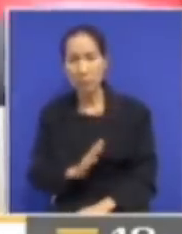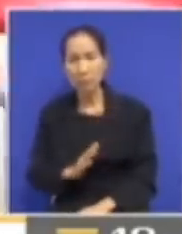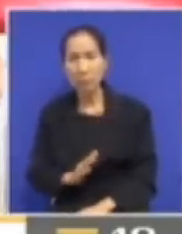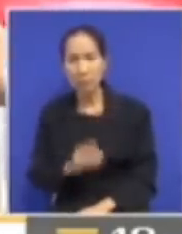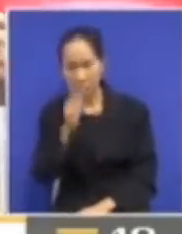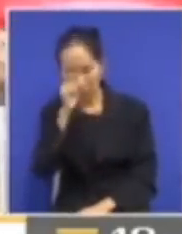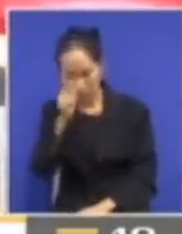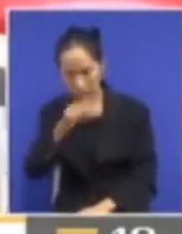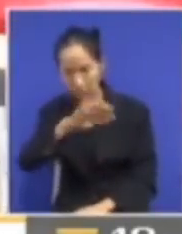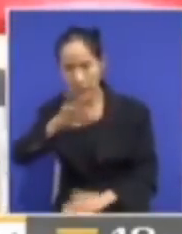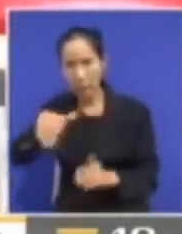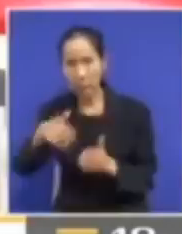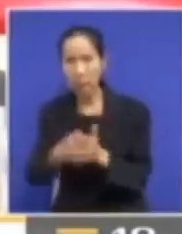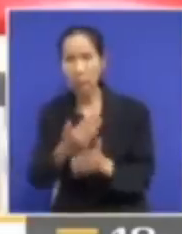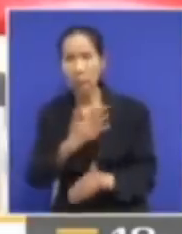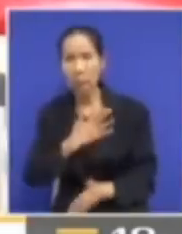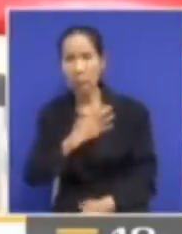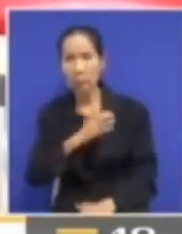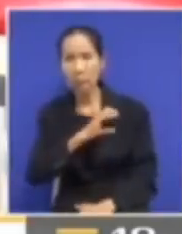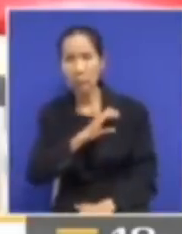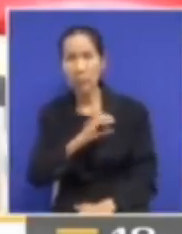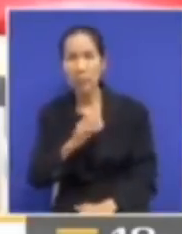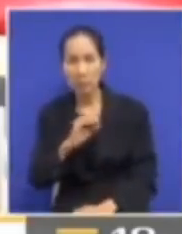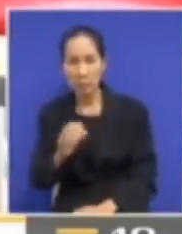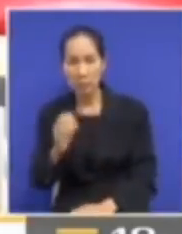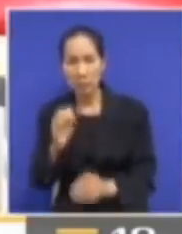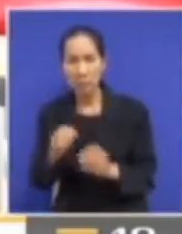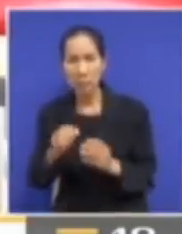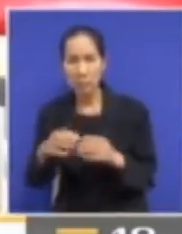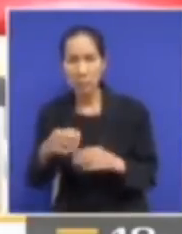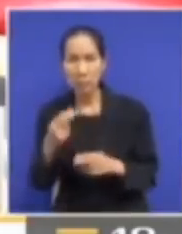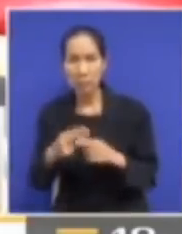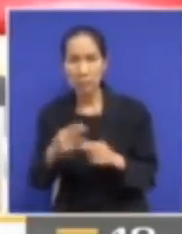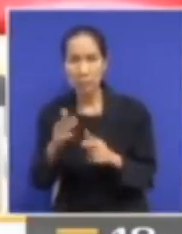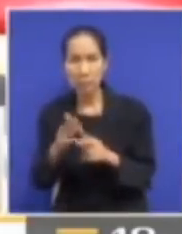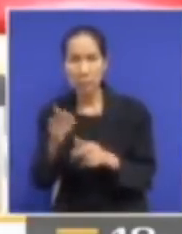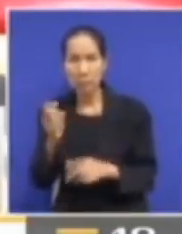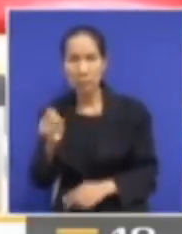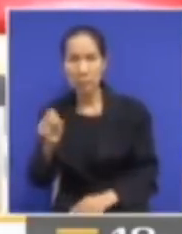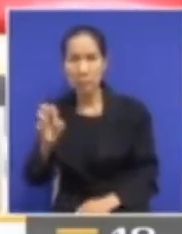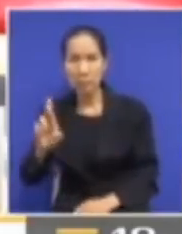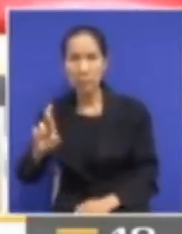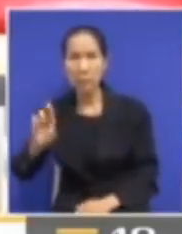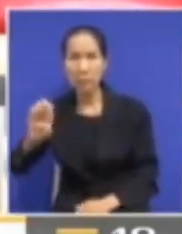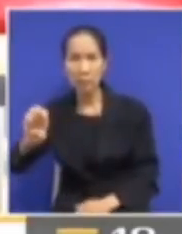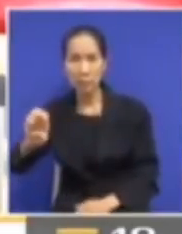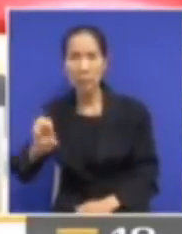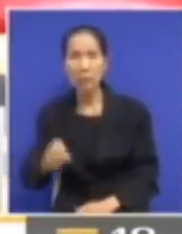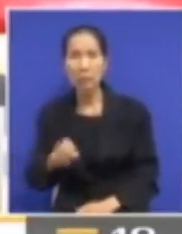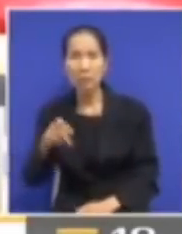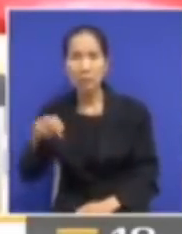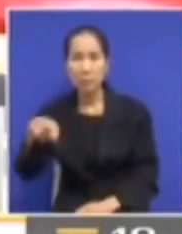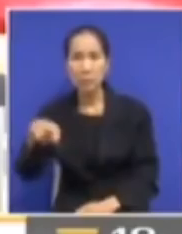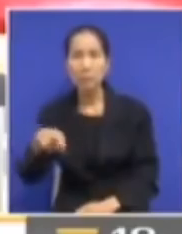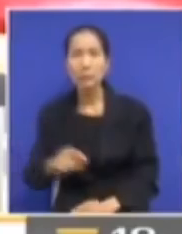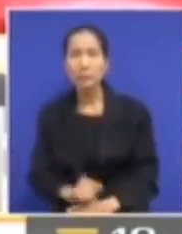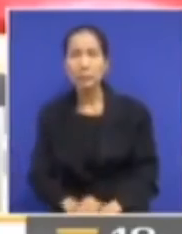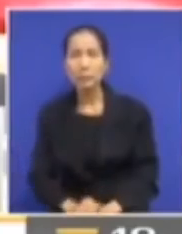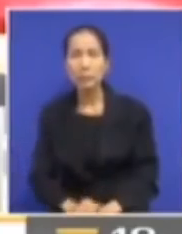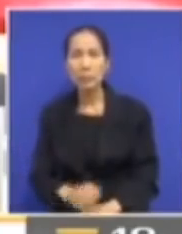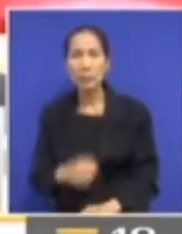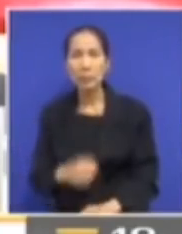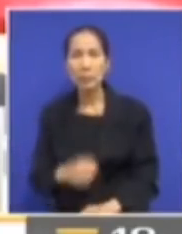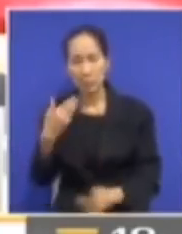รีพิสุทธิ์เตมียเวสเสรีรวมไทยครับก็จะขออนุญาตอภิปรายเกี่ยวกับคุณบัตร